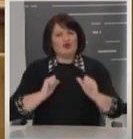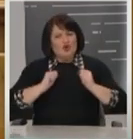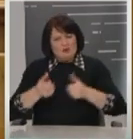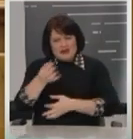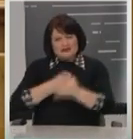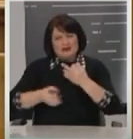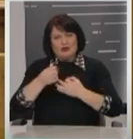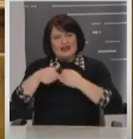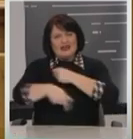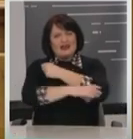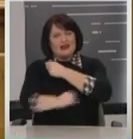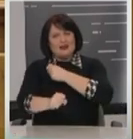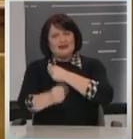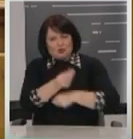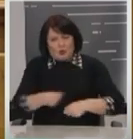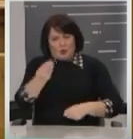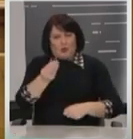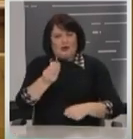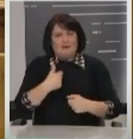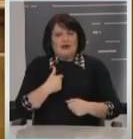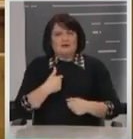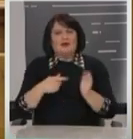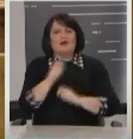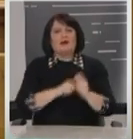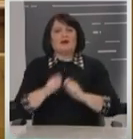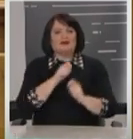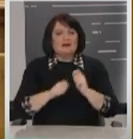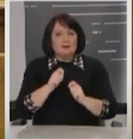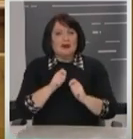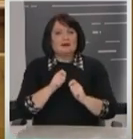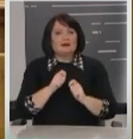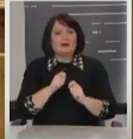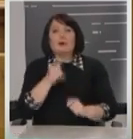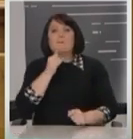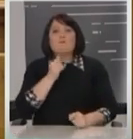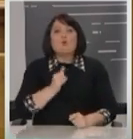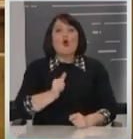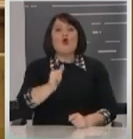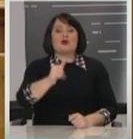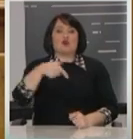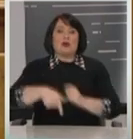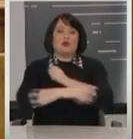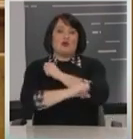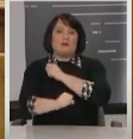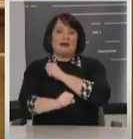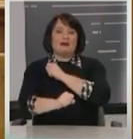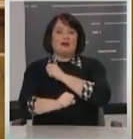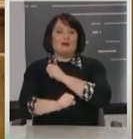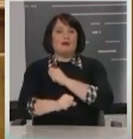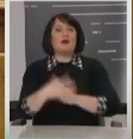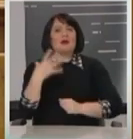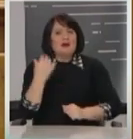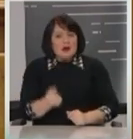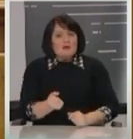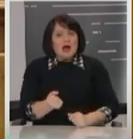ότι αυξήσαμε τους γενικούς γραμματείς που εμείς θεσμοθετήσαμε και φέρνουμε το θεσμό του μόνιμου θεσμικού γενικού γραμματέα ώστε να υπάρχει θεσμική